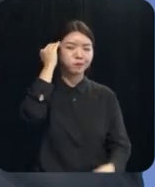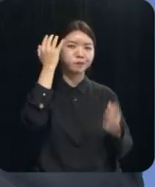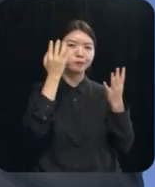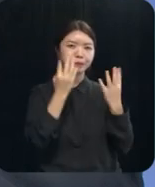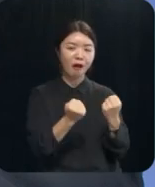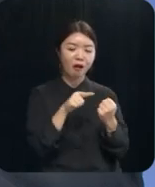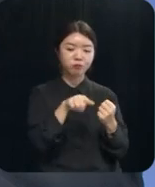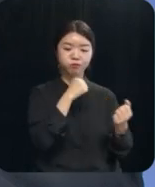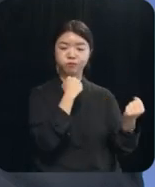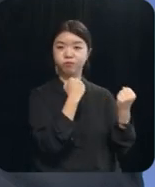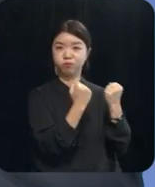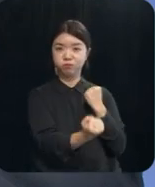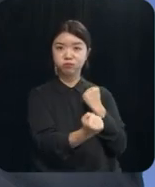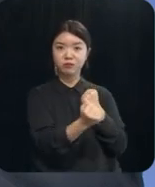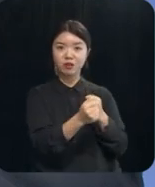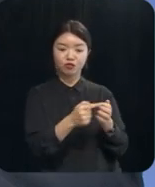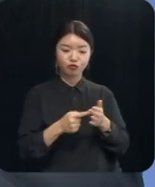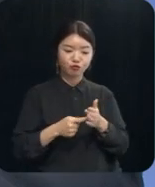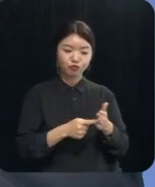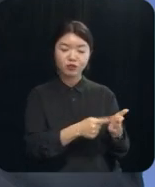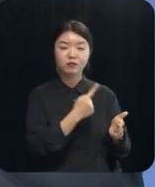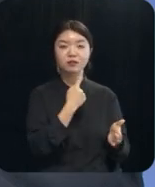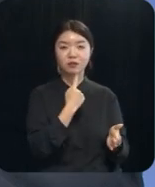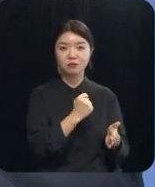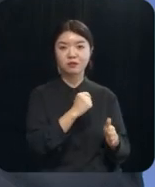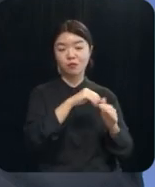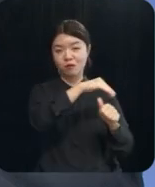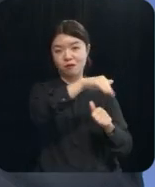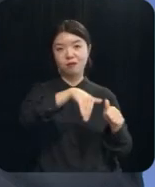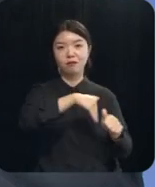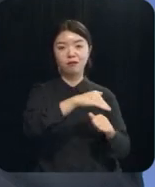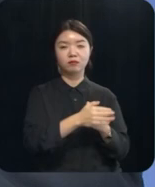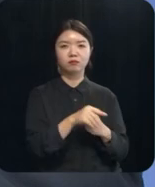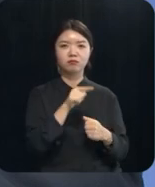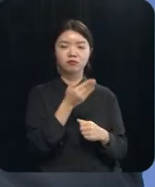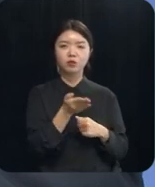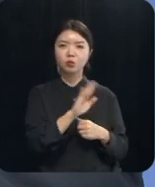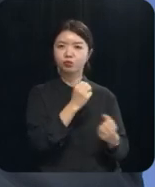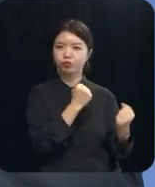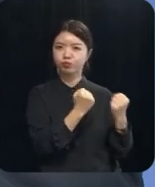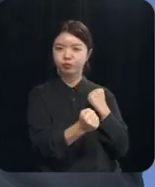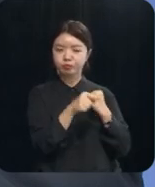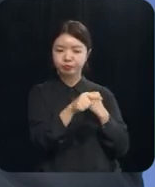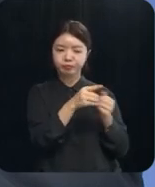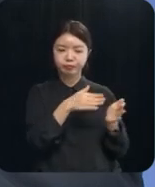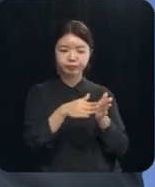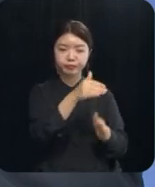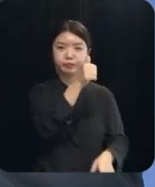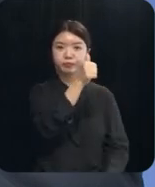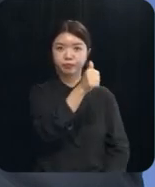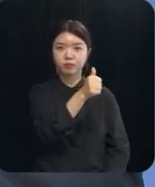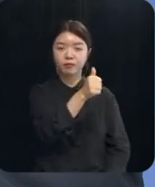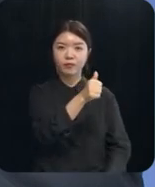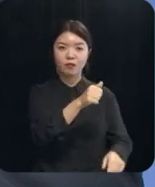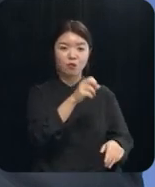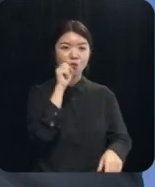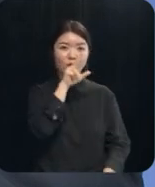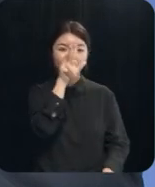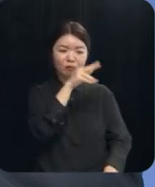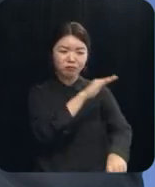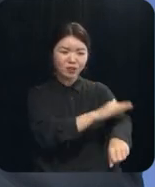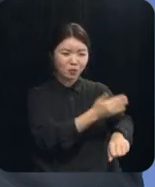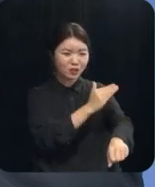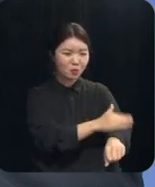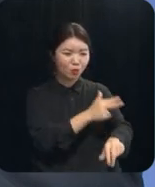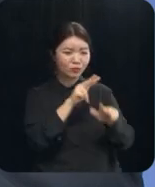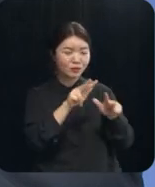그럼에도 불구하고 역시 추진했던 그런 사안입니다. 그럼에도 이제 원도정 탓을 지금도 역시 하고